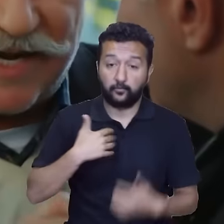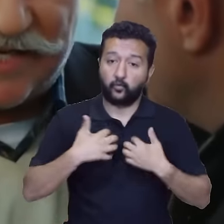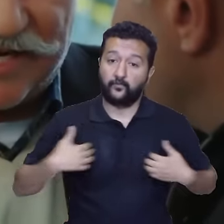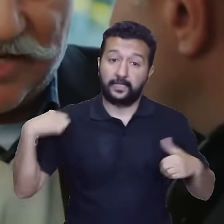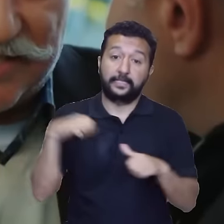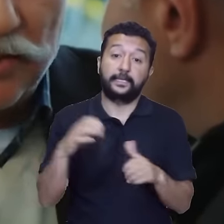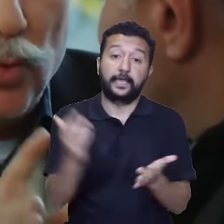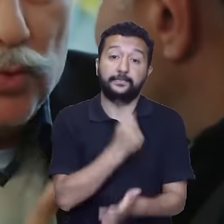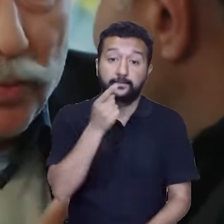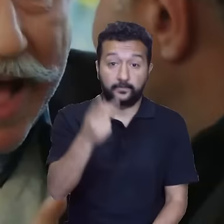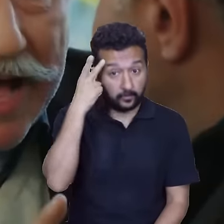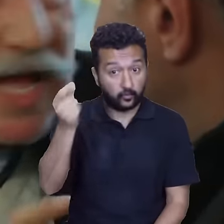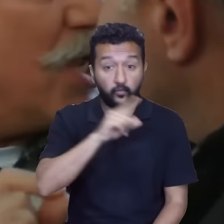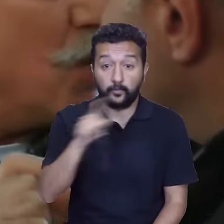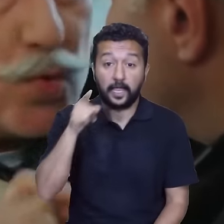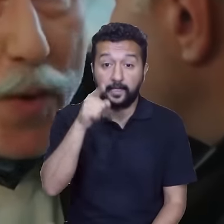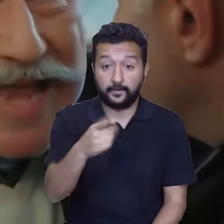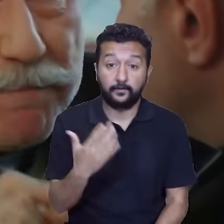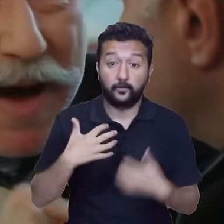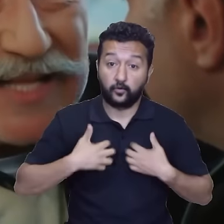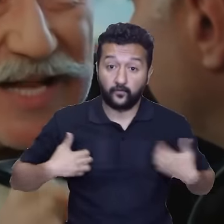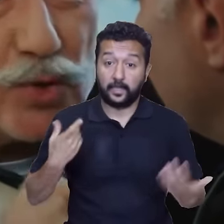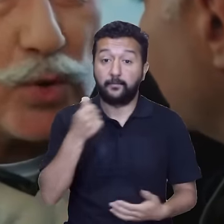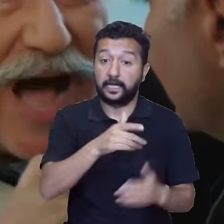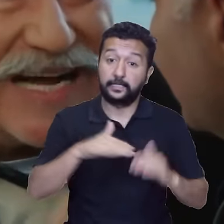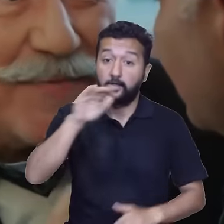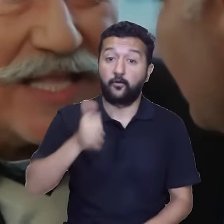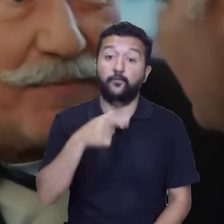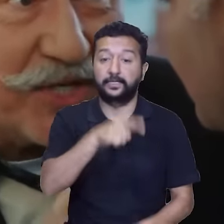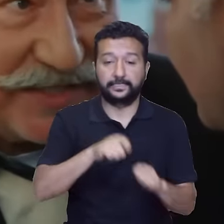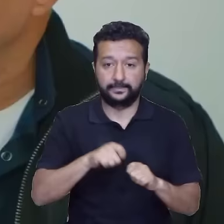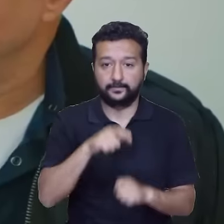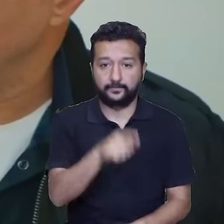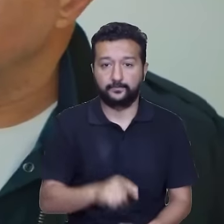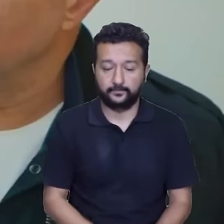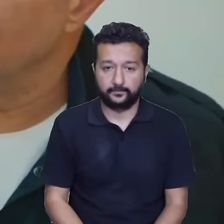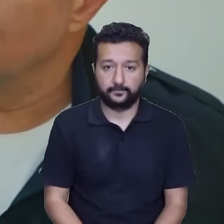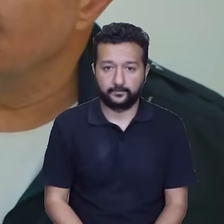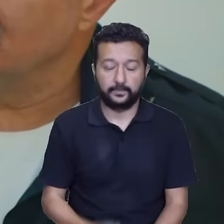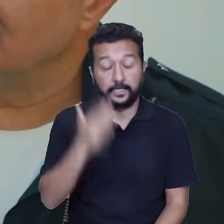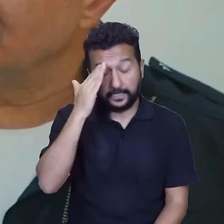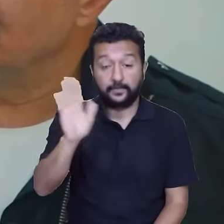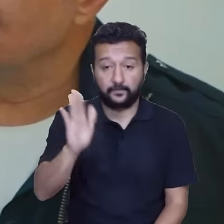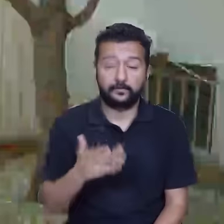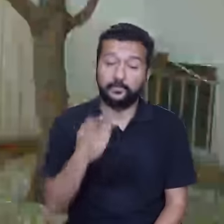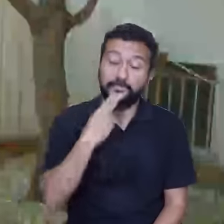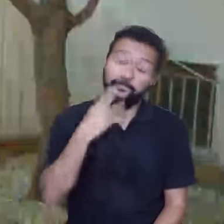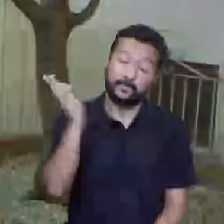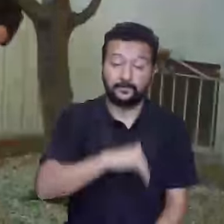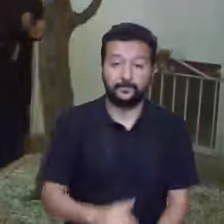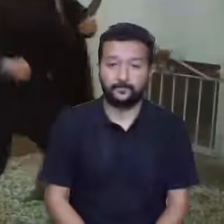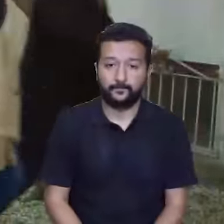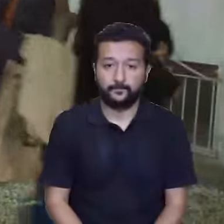güvenimi tekrar kazanacaksın. Unutma, güven paradan çok daha kıymetli bir şeydir. Hadi eyvallah, yürü kızım.